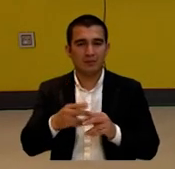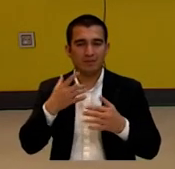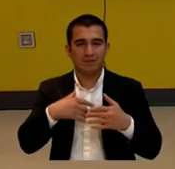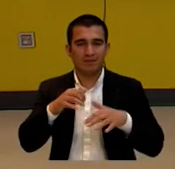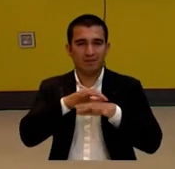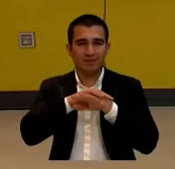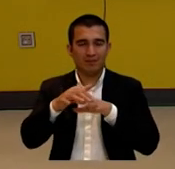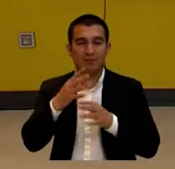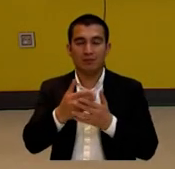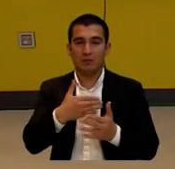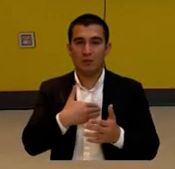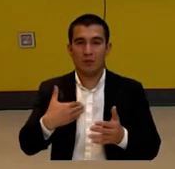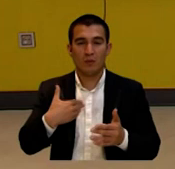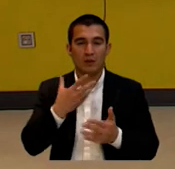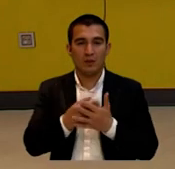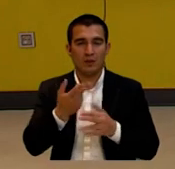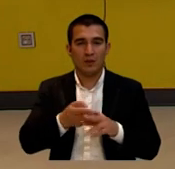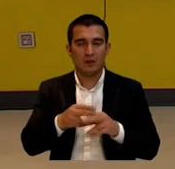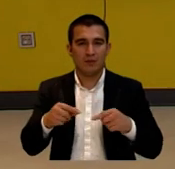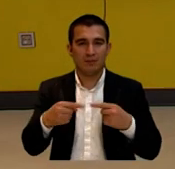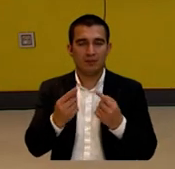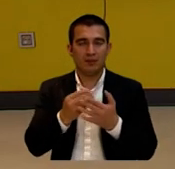өпкәсінің рыважлангі әлдігі.